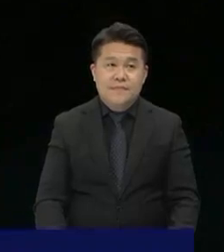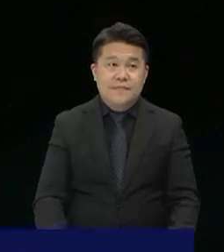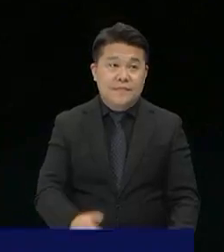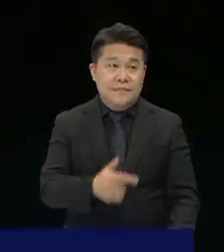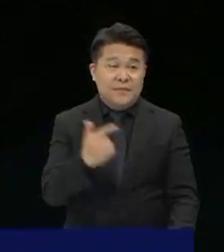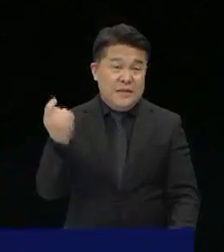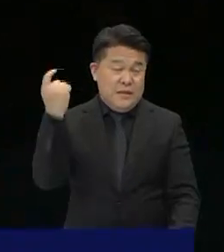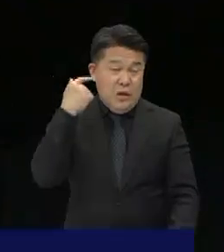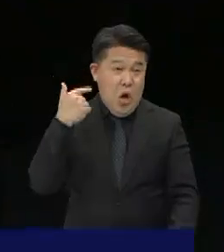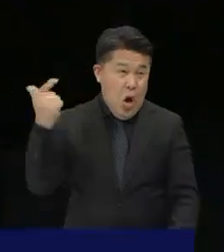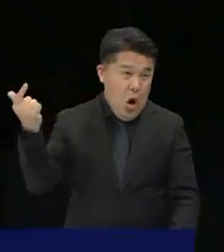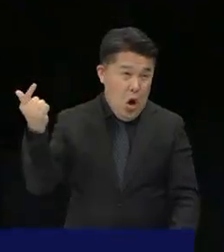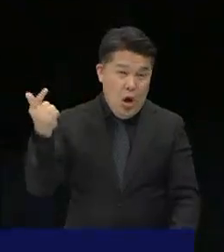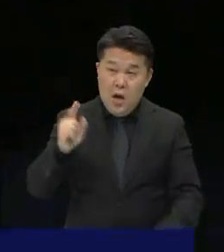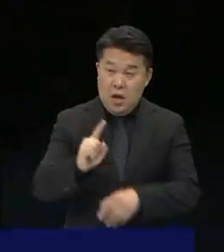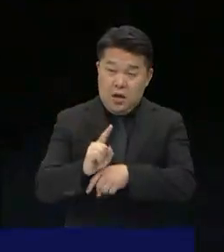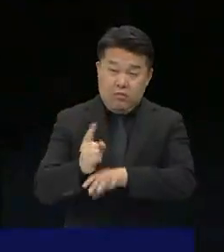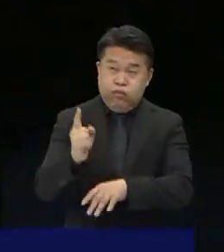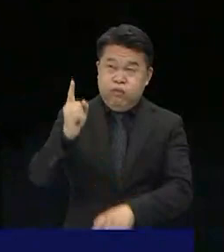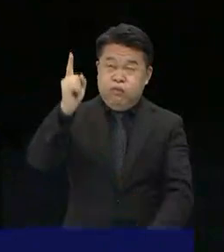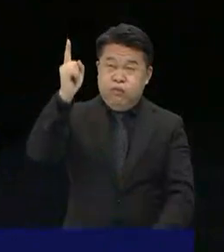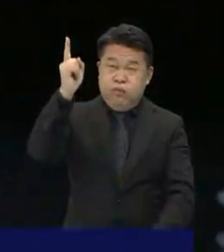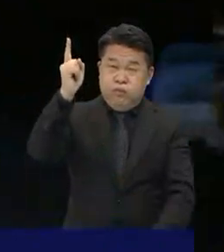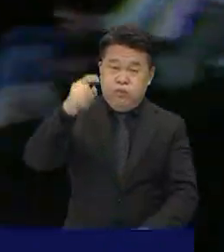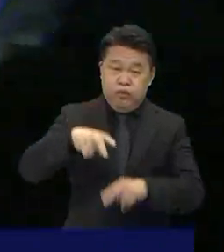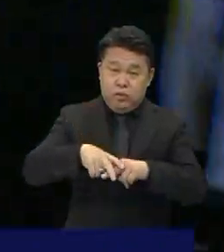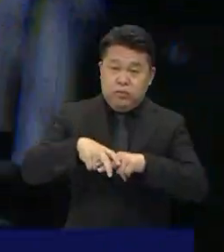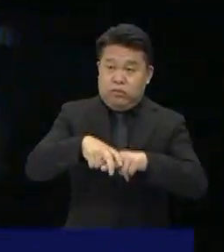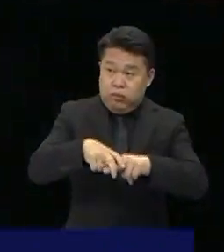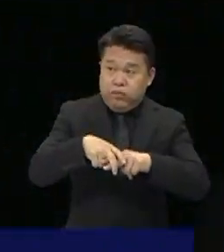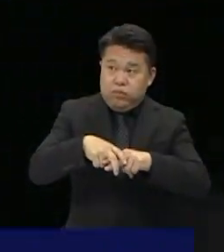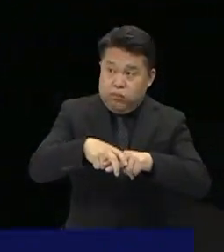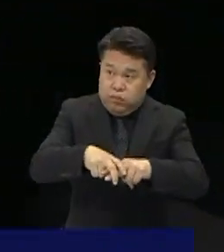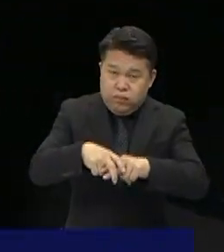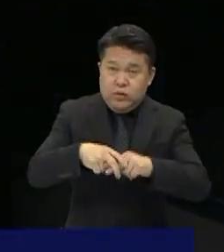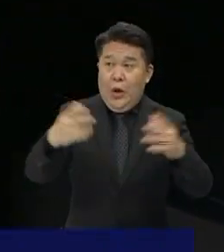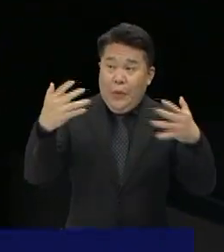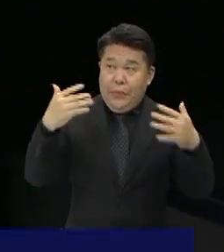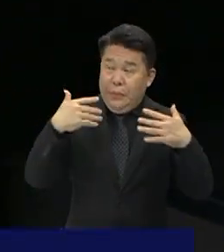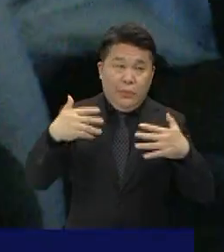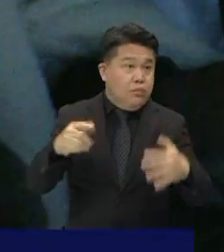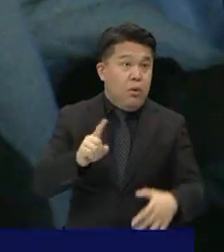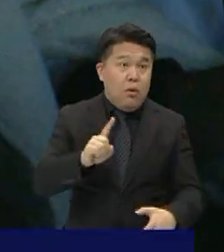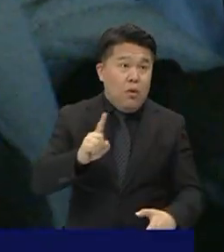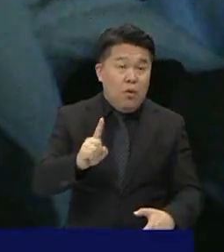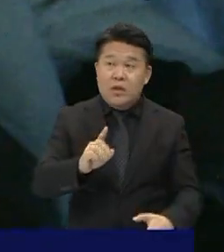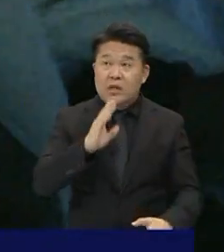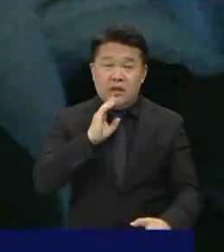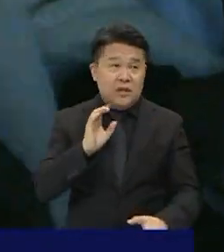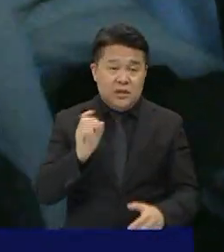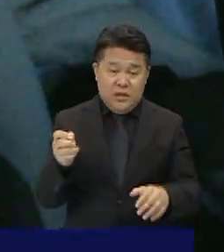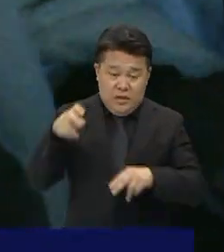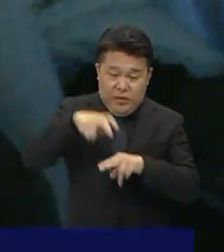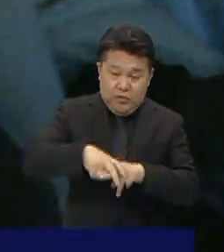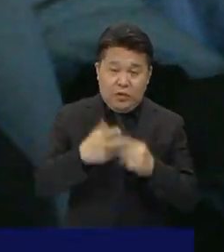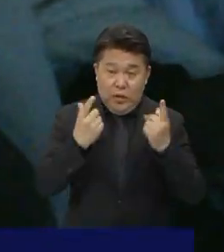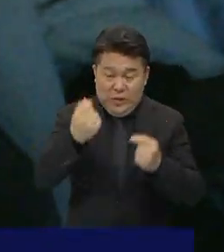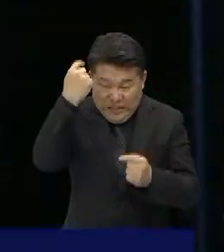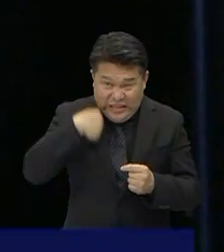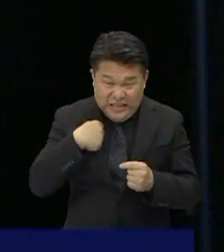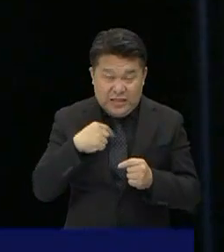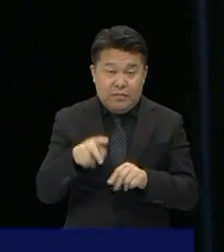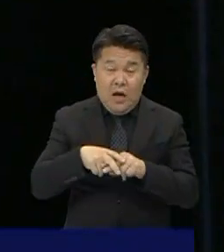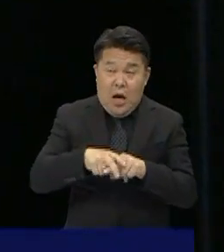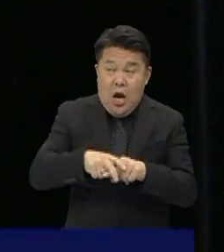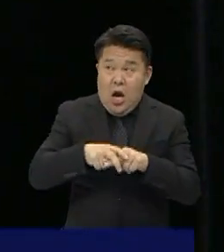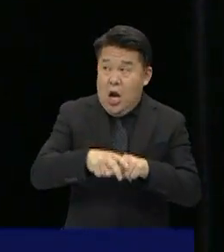거대한 굉음과 함께 우주선이 발사되자 의자가 흔들리고 강한 바람이 불어옵니다. 마치 우주선에 탑승한 것처럼